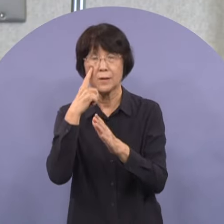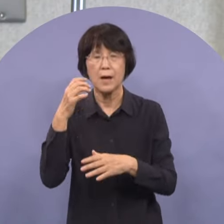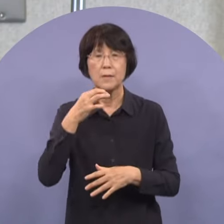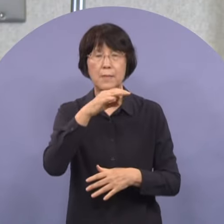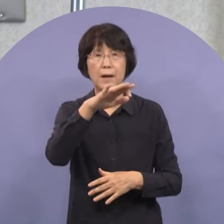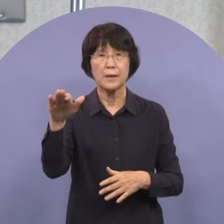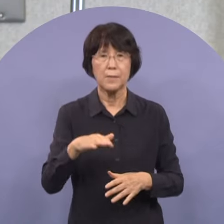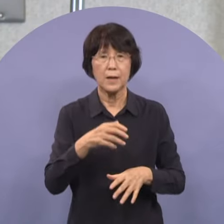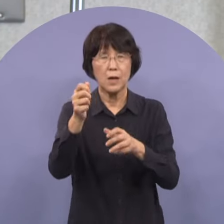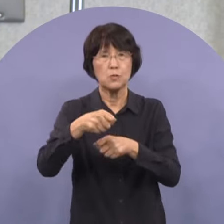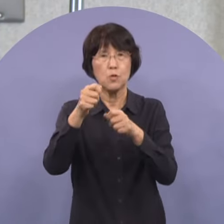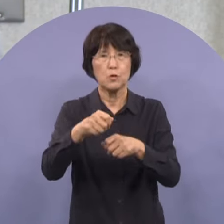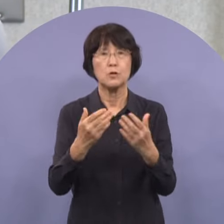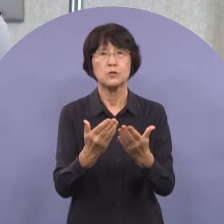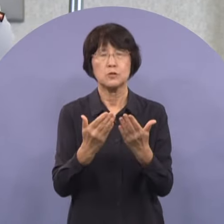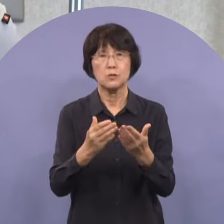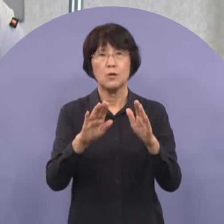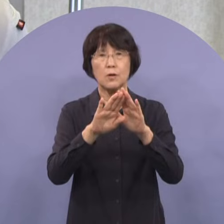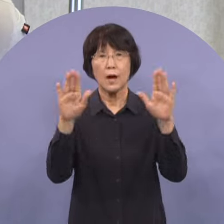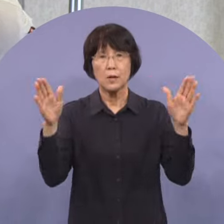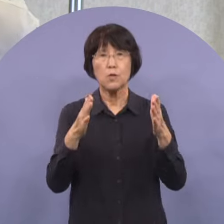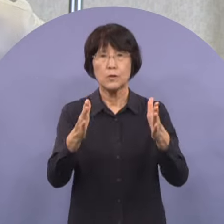が行われました。